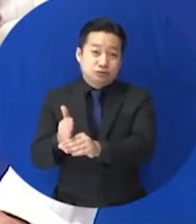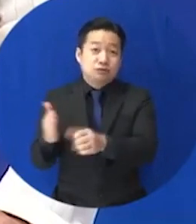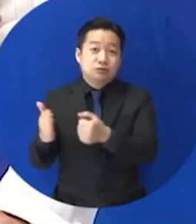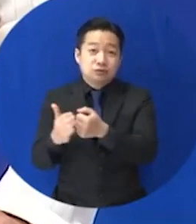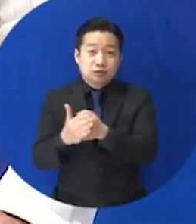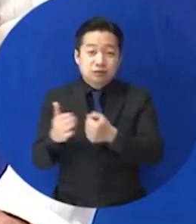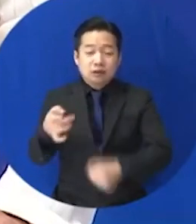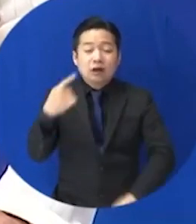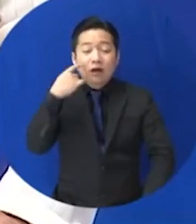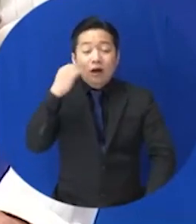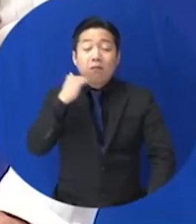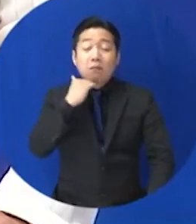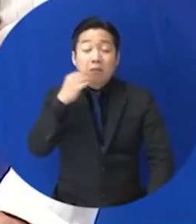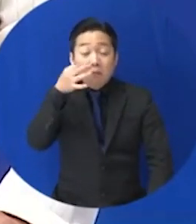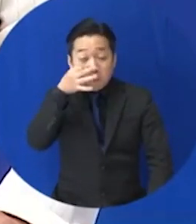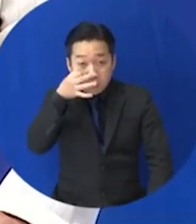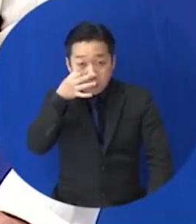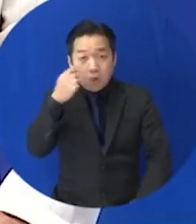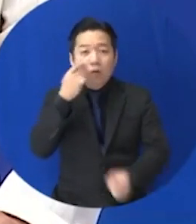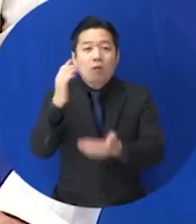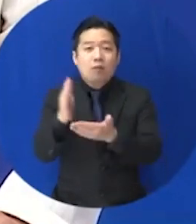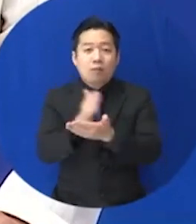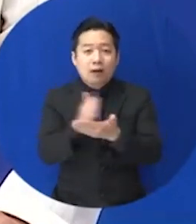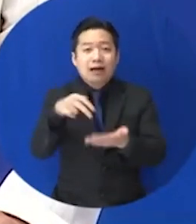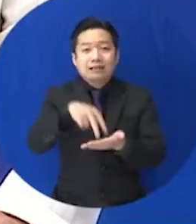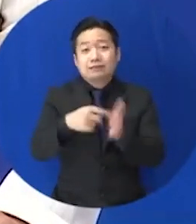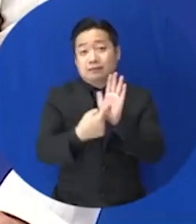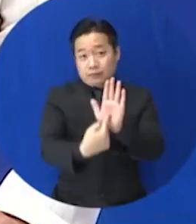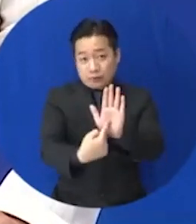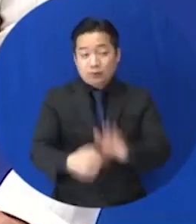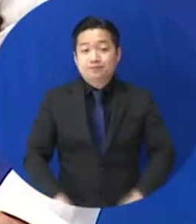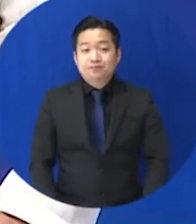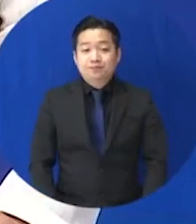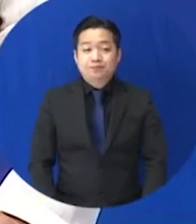과정을 좀 보고 뭐 판단하도록 하겠습니다.